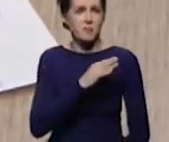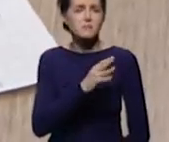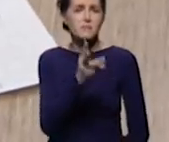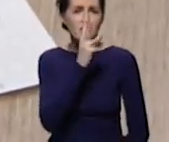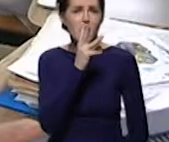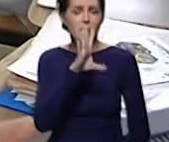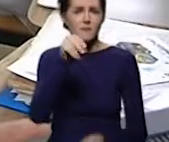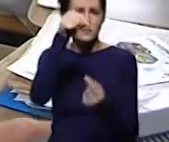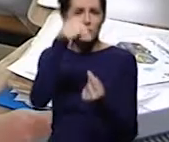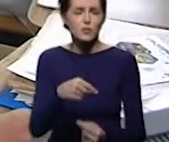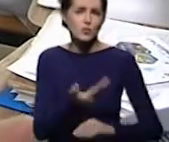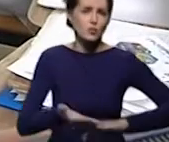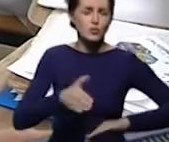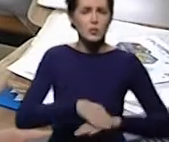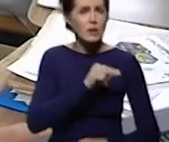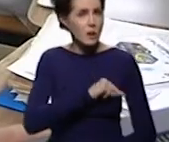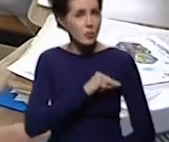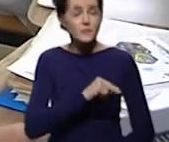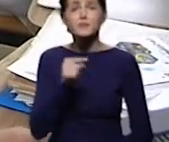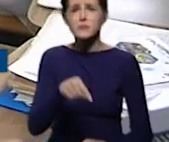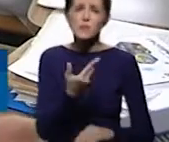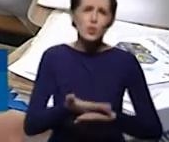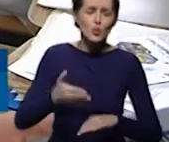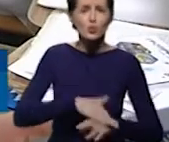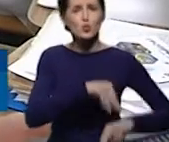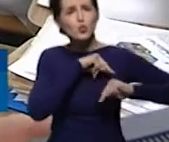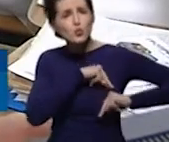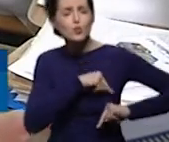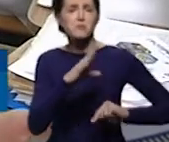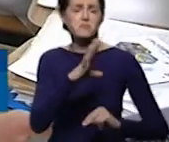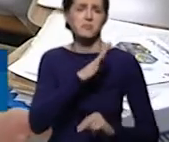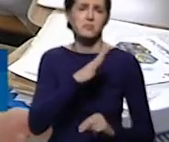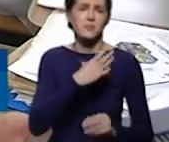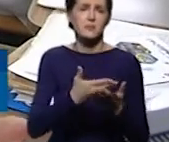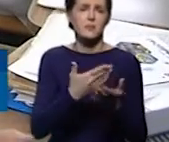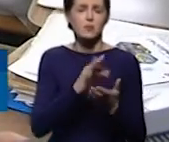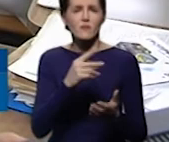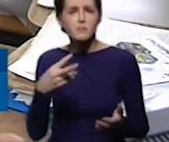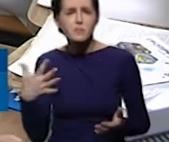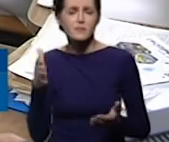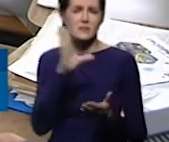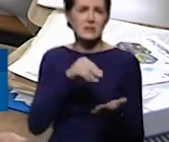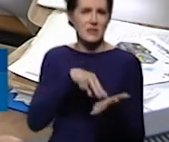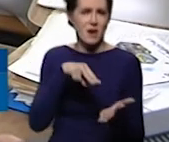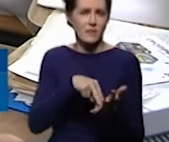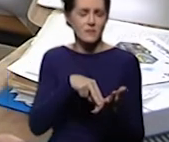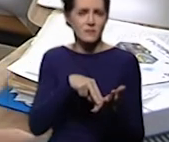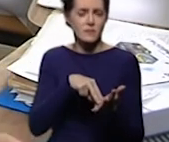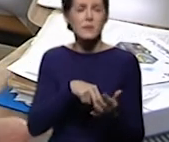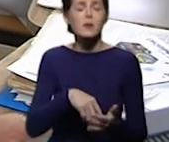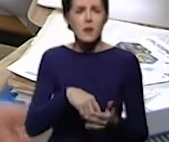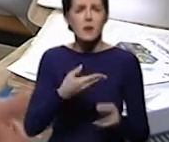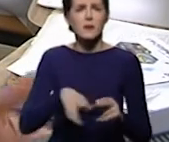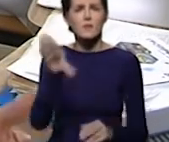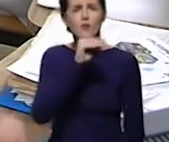важкій роботі. Напряжений труд, там совміщали, щоб брали 0,25 ставочки, там, допустим,